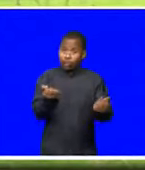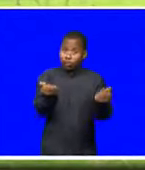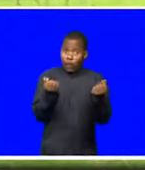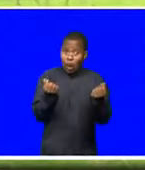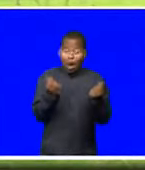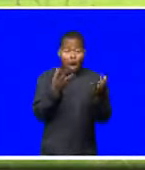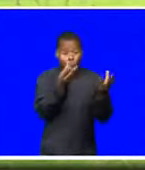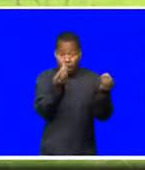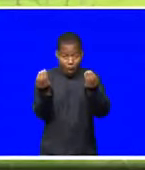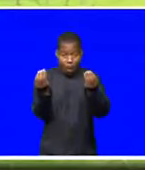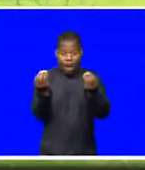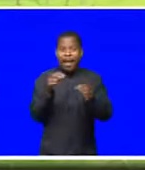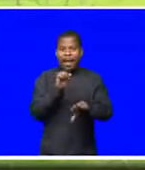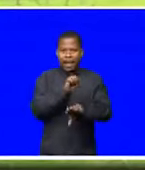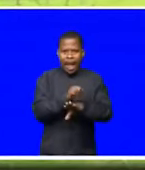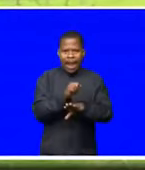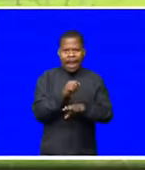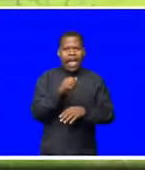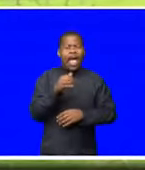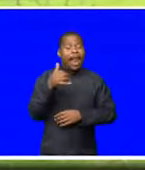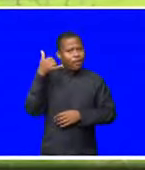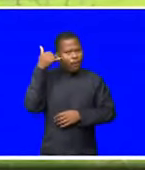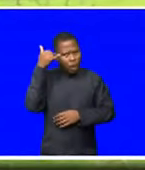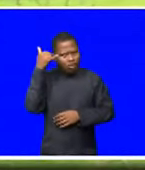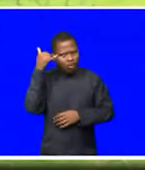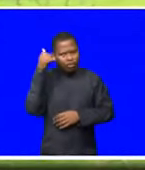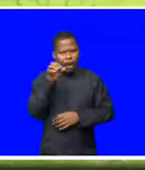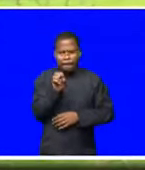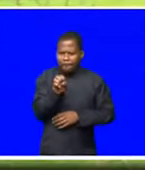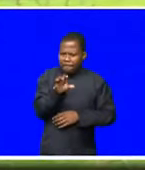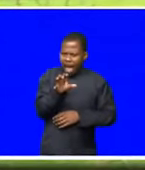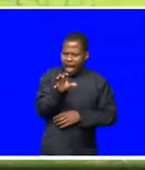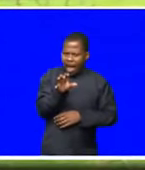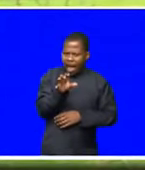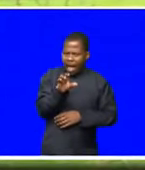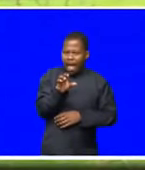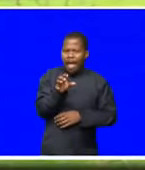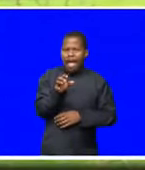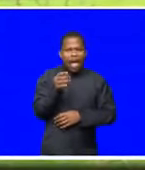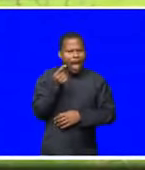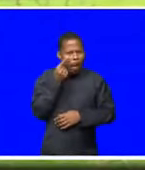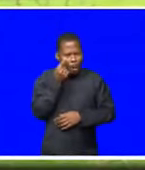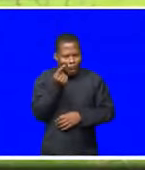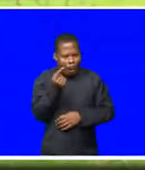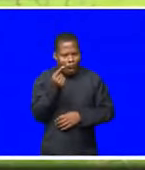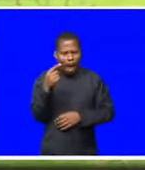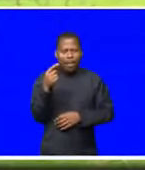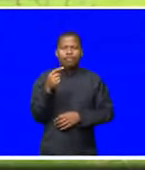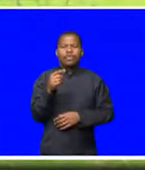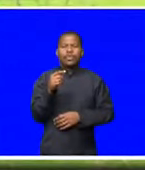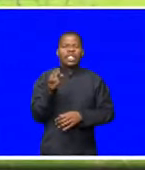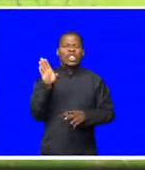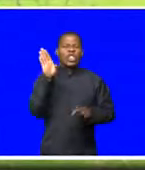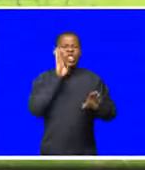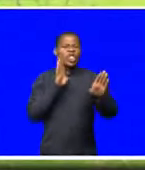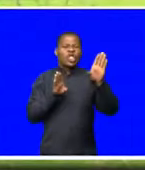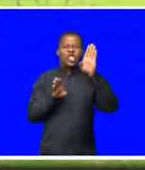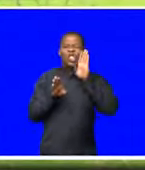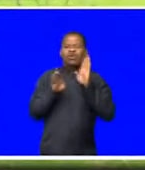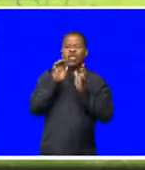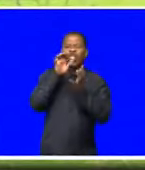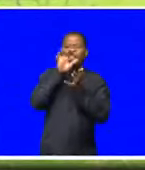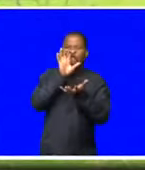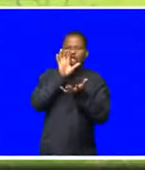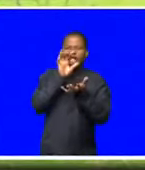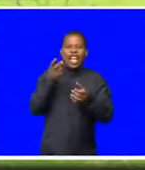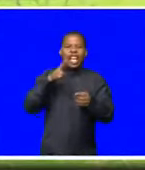ngahamba ngawumbuka gogo hhayi. Namkhanza ukuthi nowonakele gogo lapswena akabukeki ematinyo